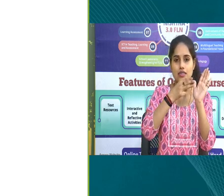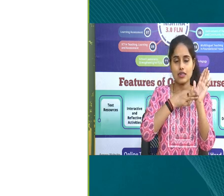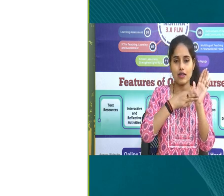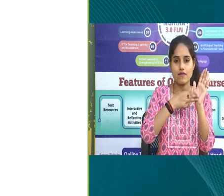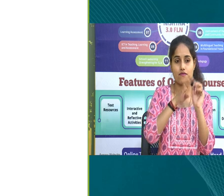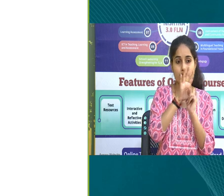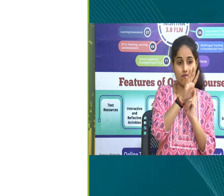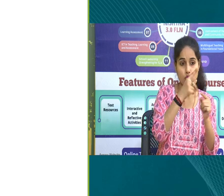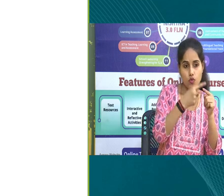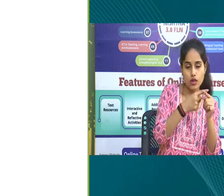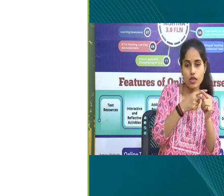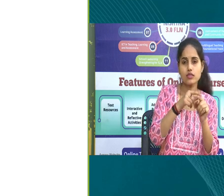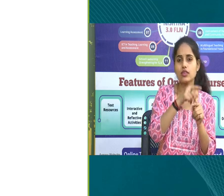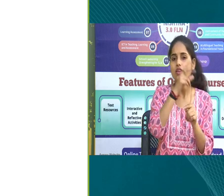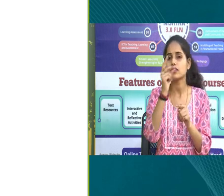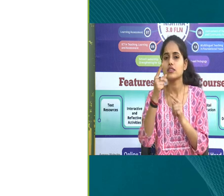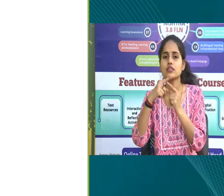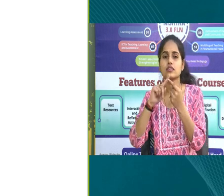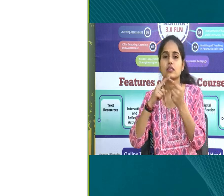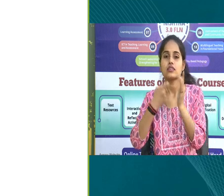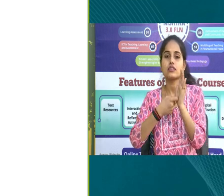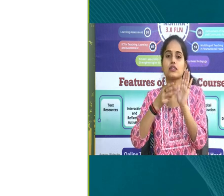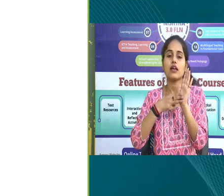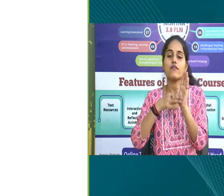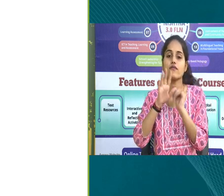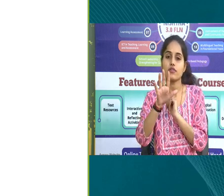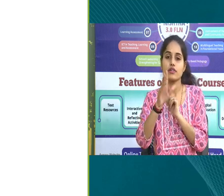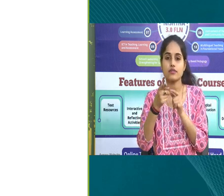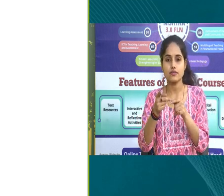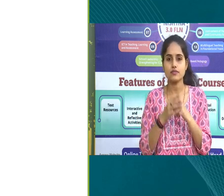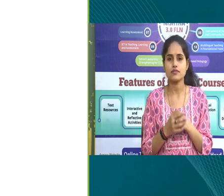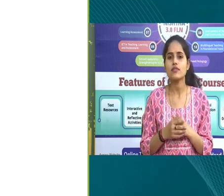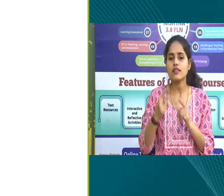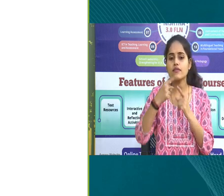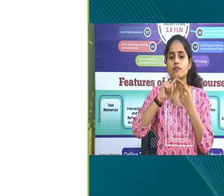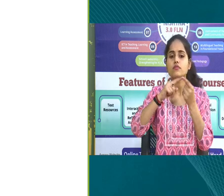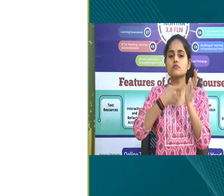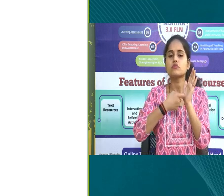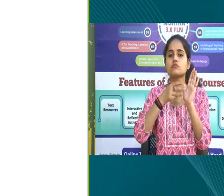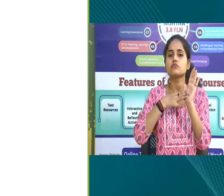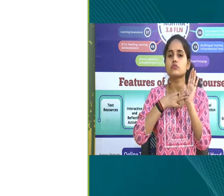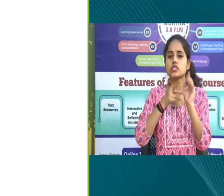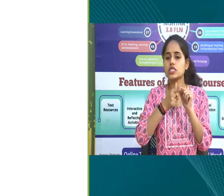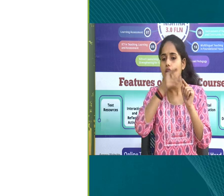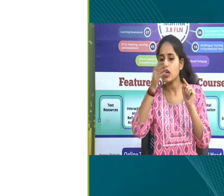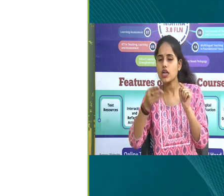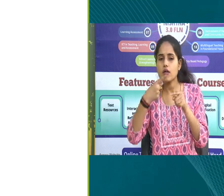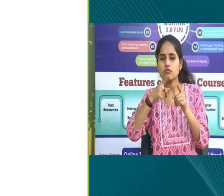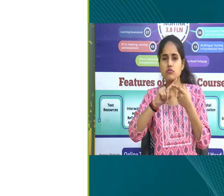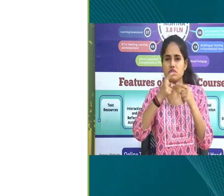-5 सही है हमें ध्यान रखना है अब टर्म के आगे टर्म में भी टर्म कैसे बनती है